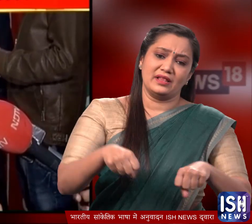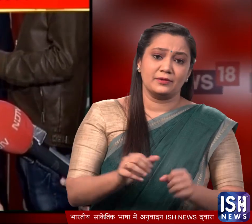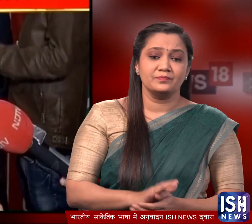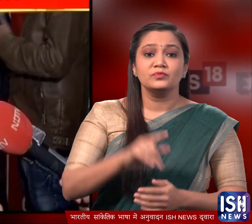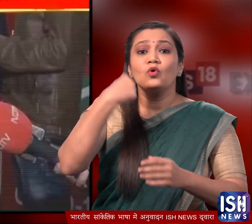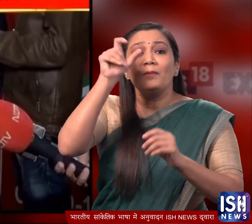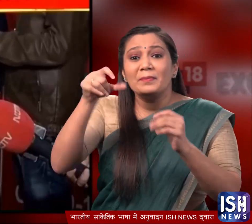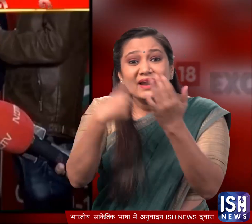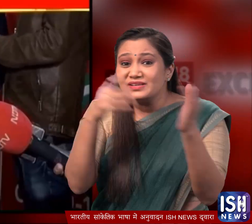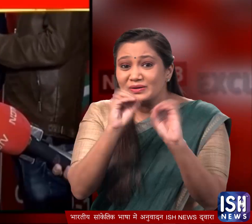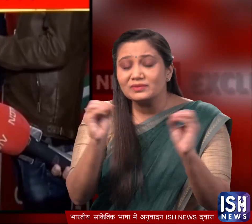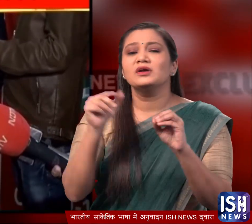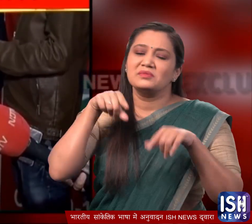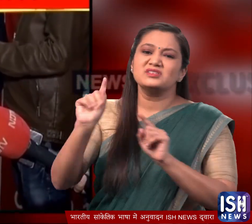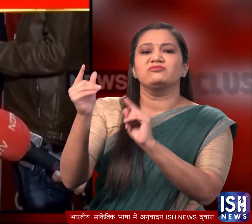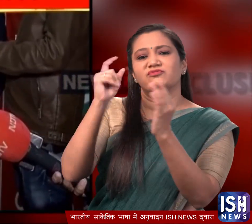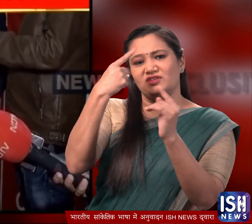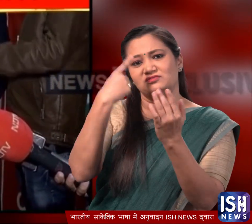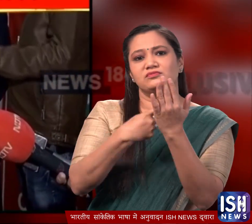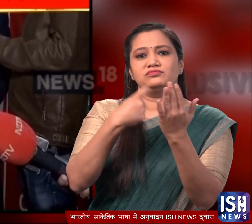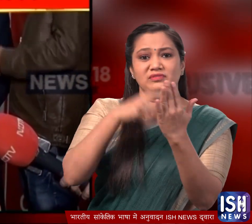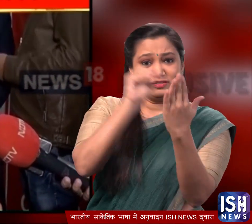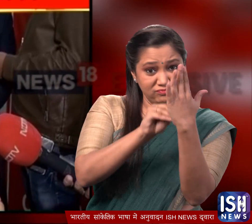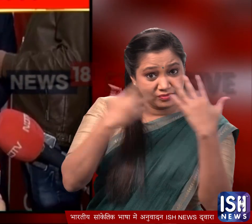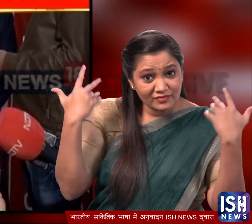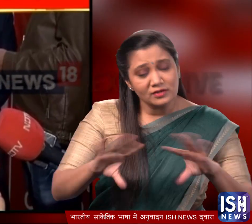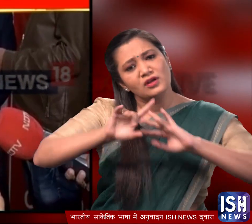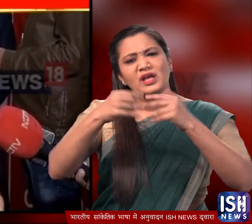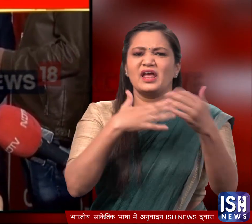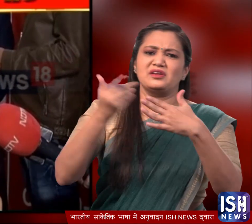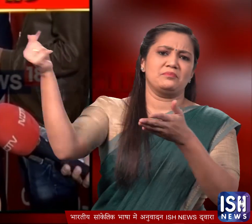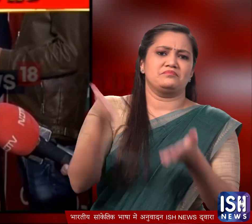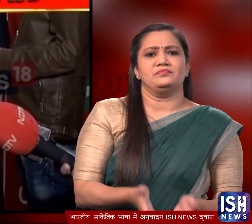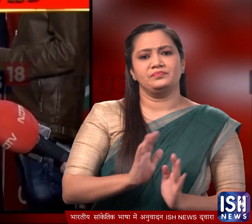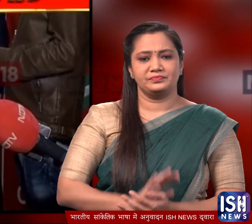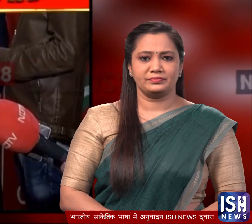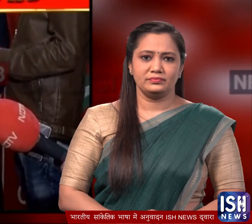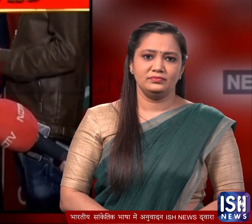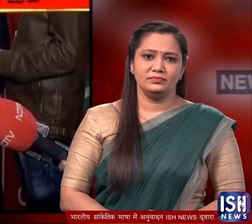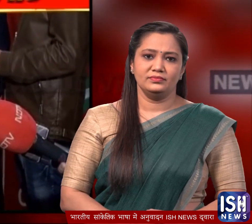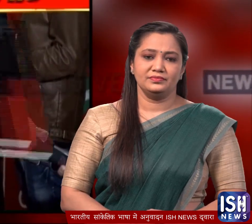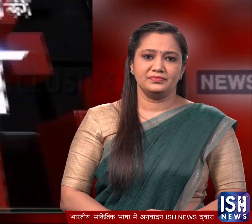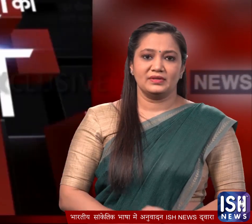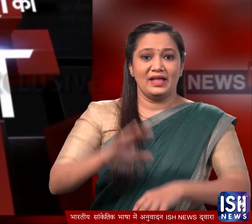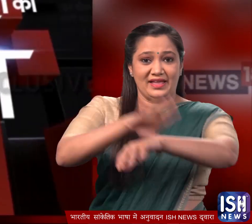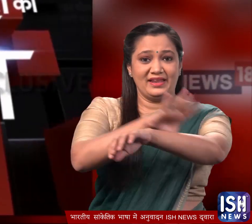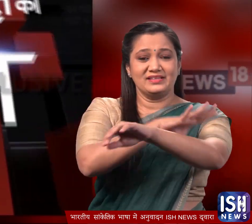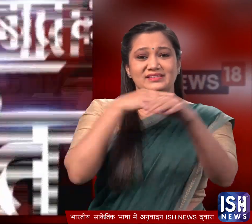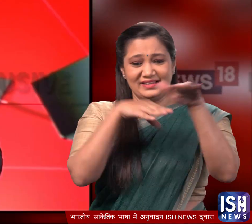अब लगवा सकते हैं। नॉन रजिस्टर्ड का वो रजिस्ट्रेशन उनको कराना पड़ेगा और उसके बाद जो है वो भी वैक्सीन करा सकते